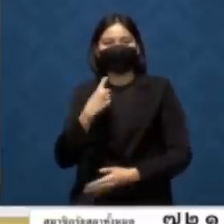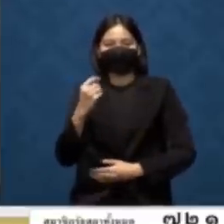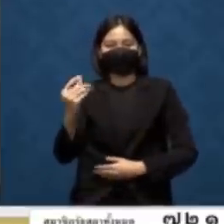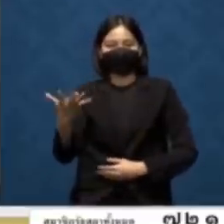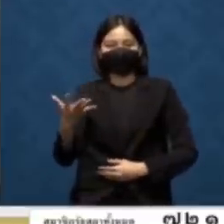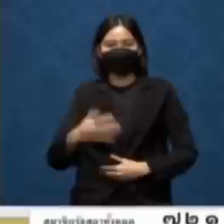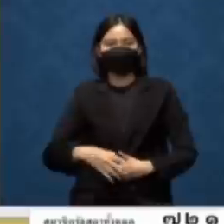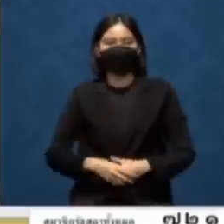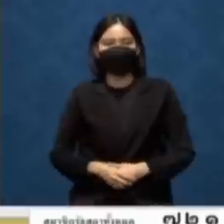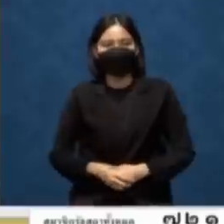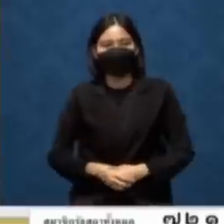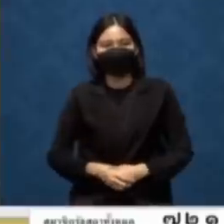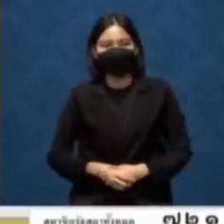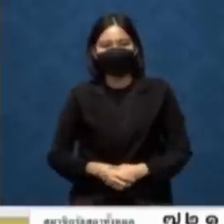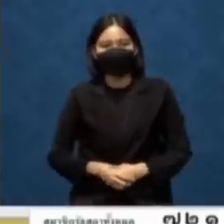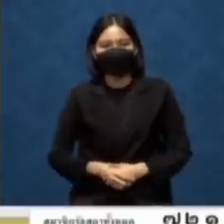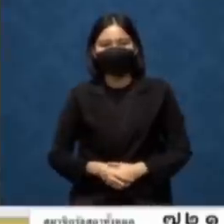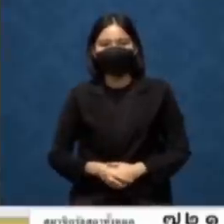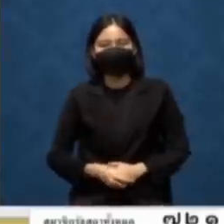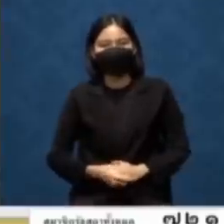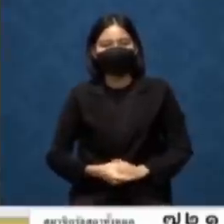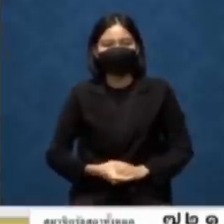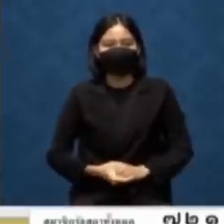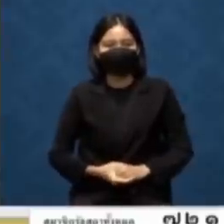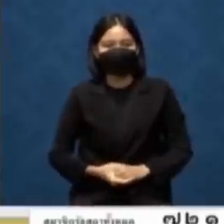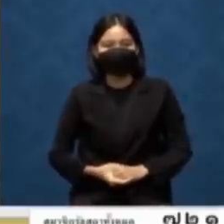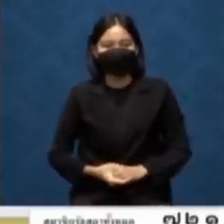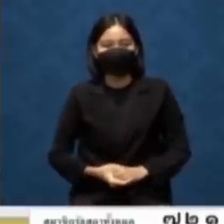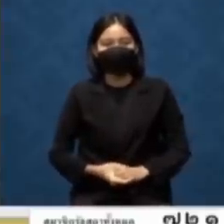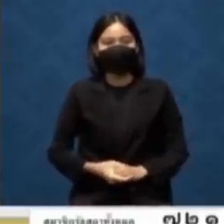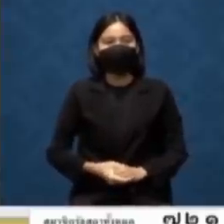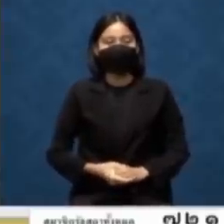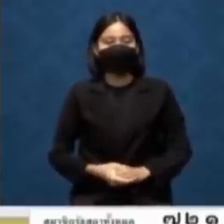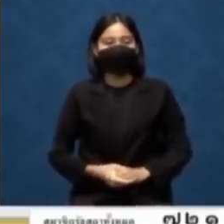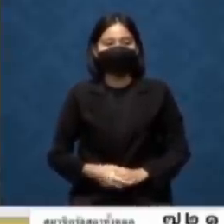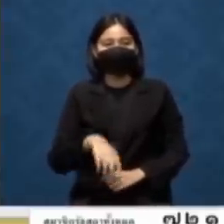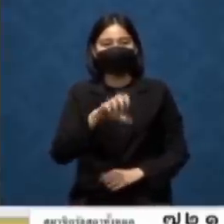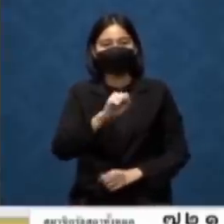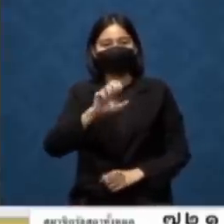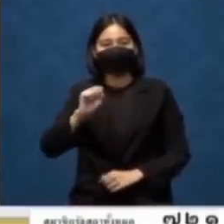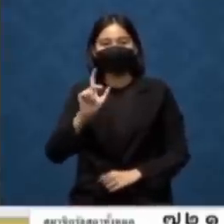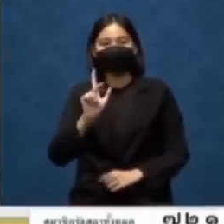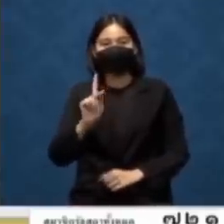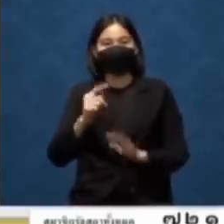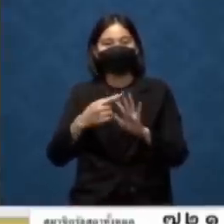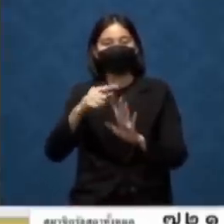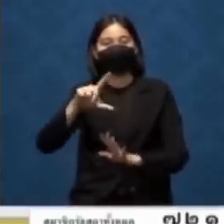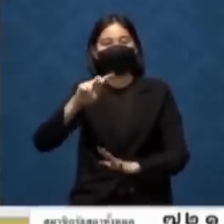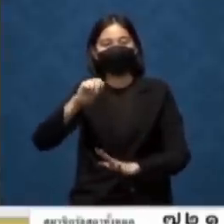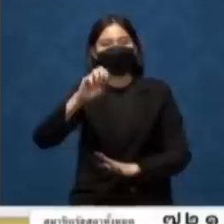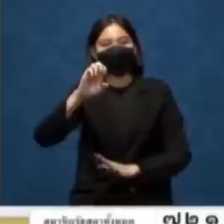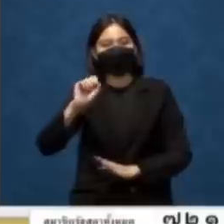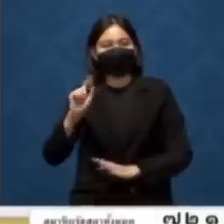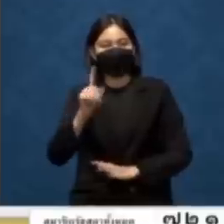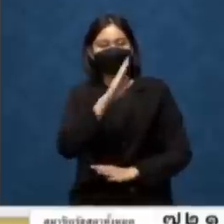ัถัดไปครับ ท่านสมาษิ์สมาฟุนะษณ arb.่านท กรนิสตั้คำถามขนมาถ้าเขียน